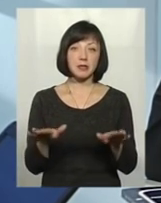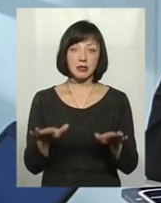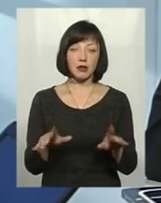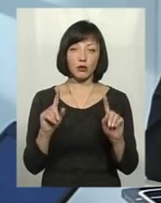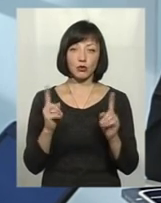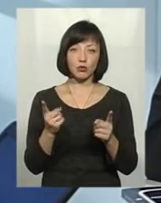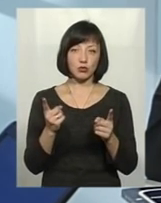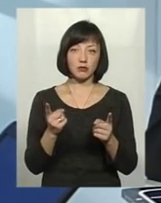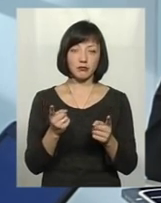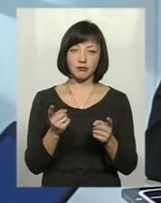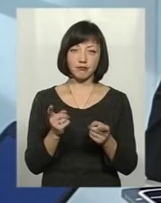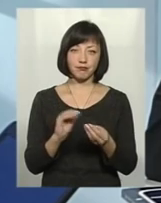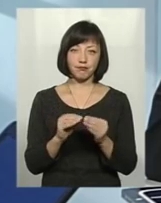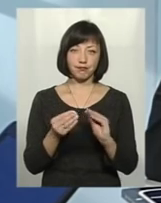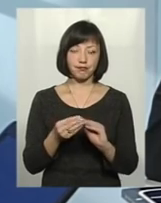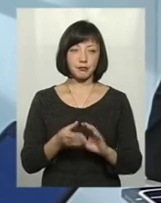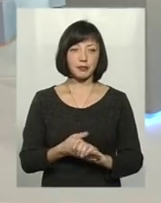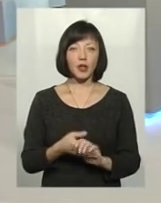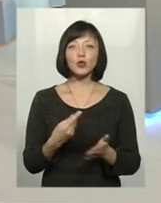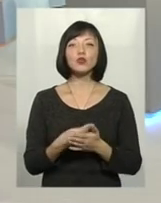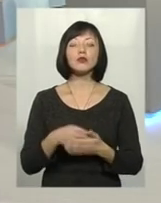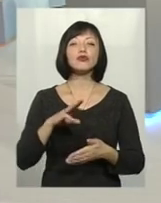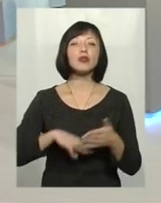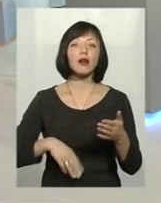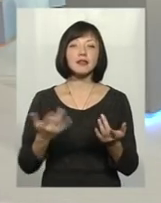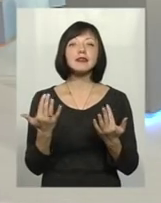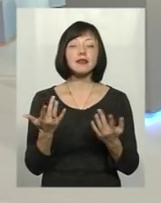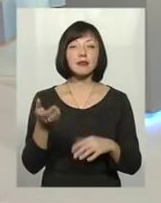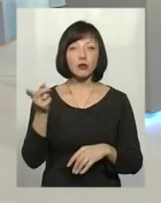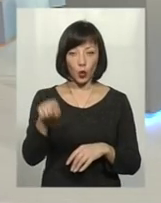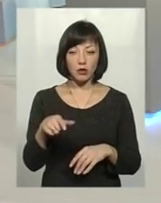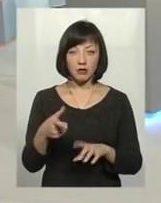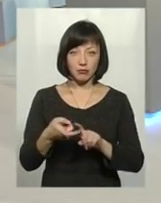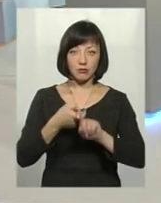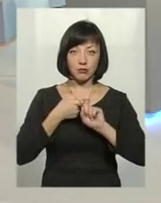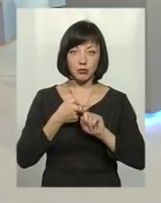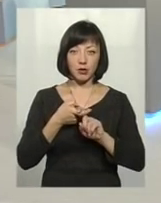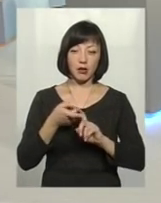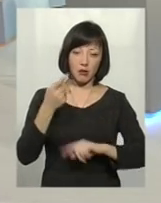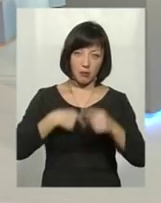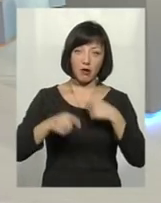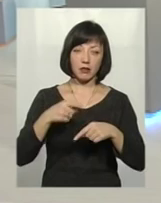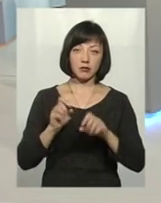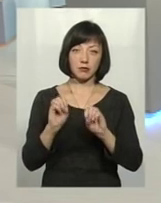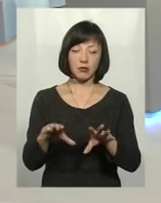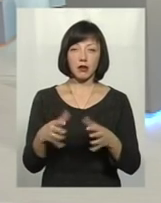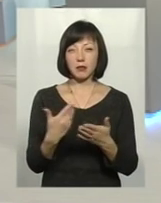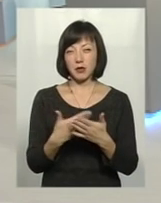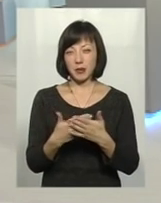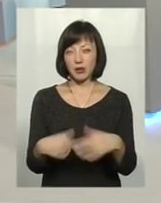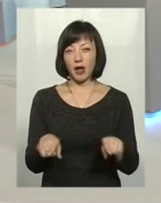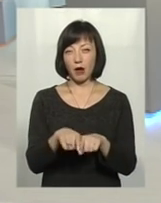дуже накладно. Скажіть, будь ласка, суми штрафів, скільки тоді обійдеться таке правопорушення, приблизно? Приблизно